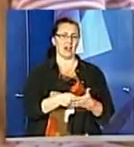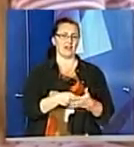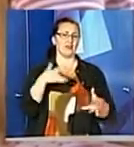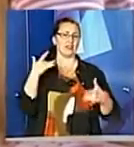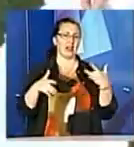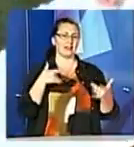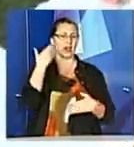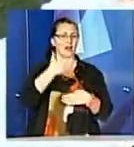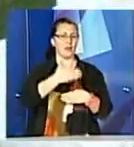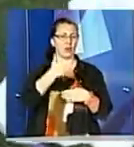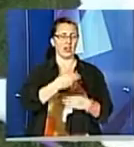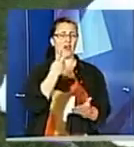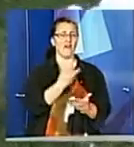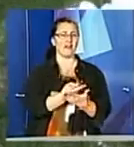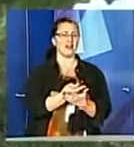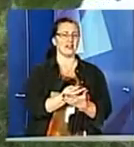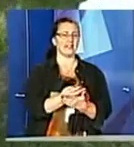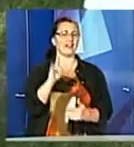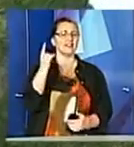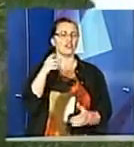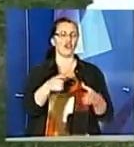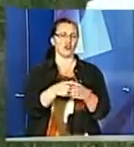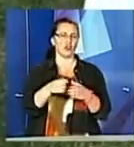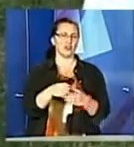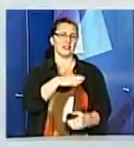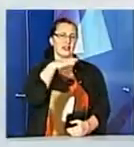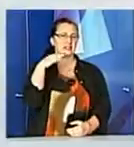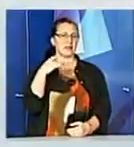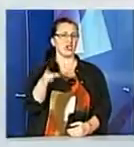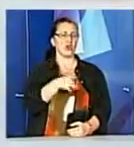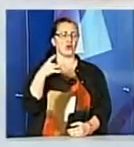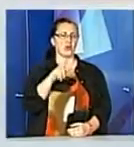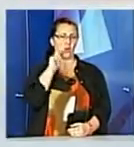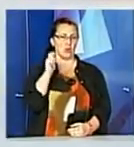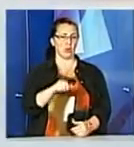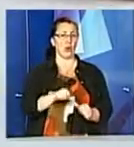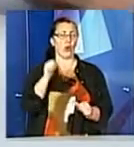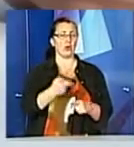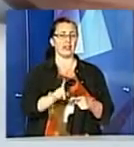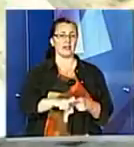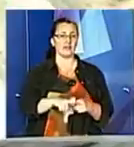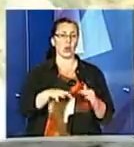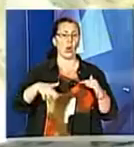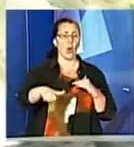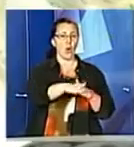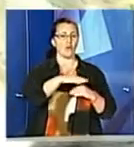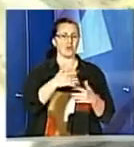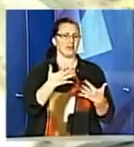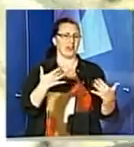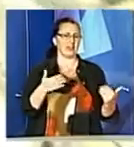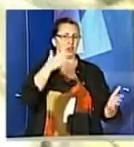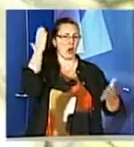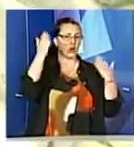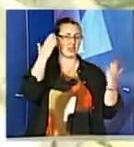театральними постановками виступили дитячі колективи з багатьох регіонів України. Окрім того, на локації діяли галявина розваг та